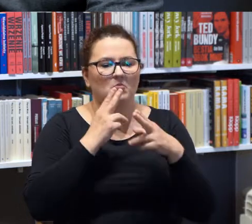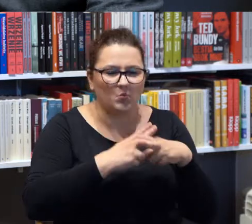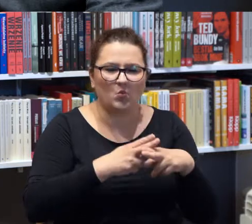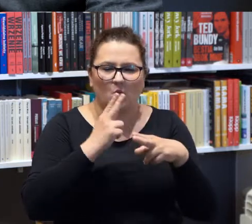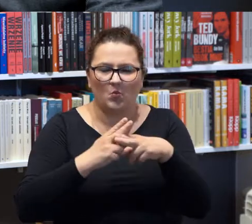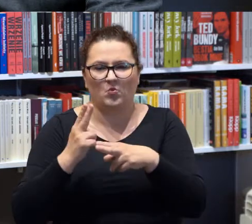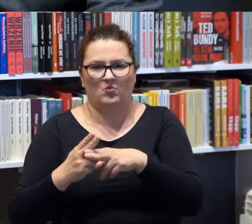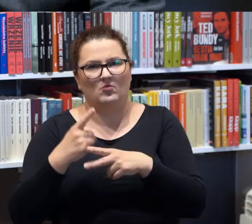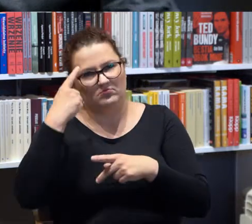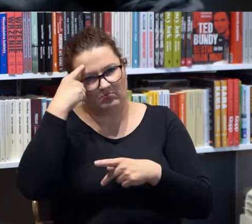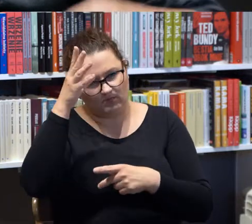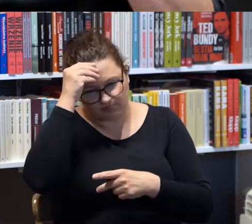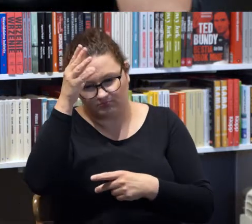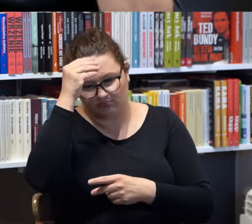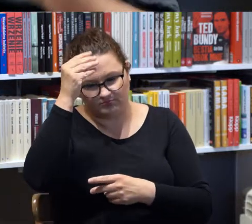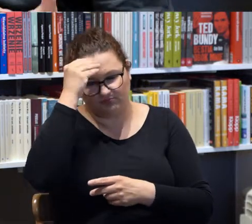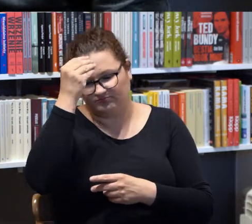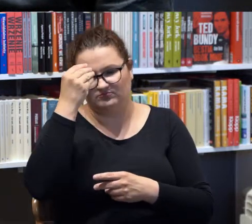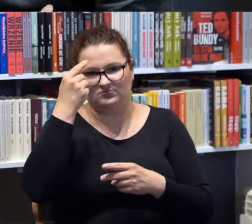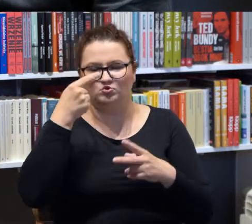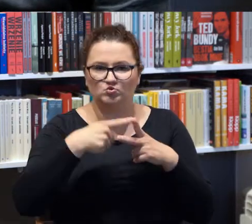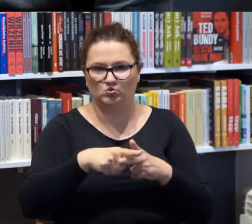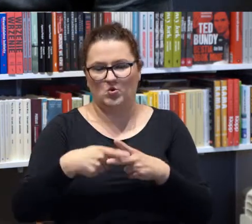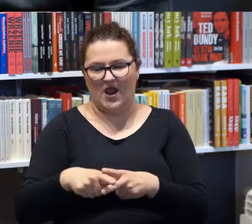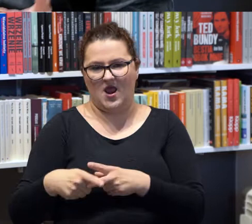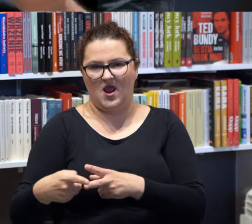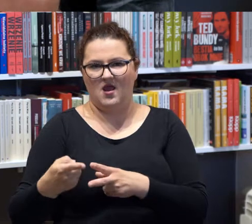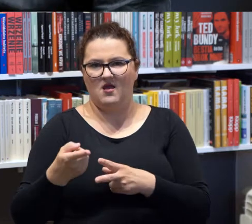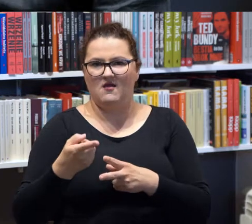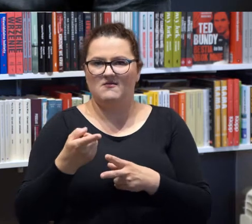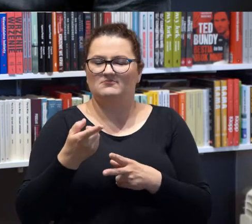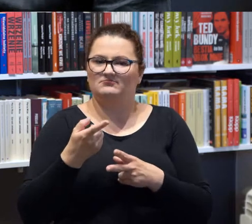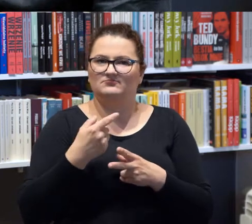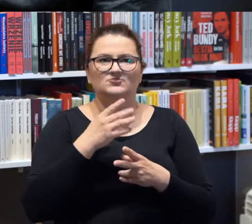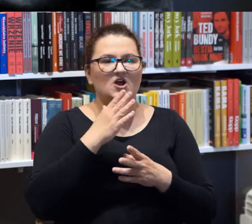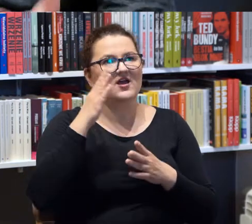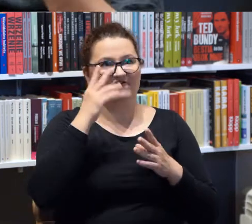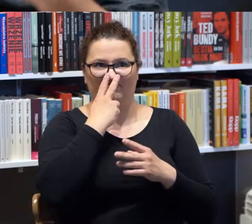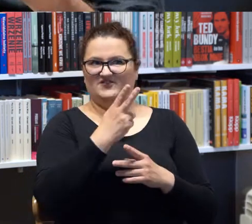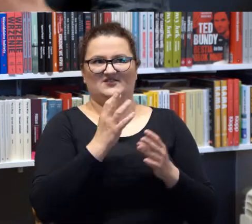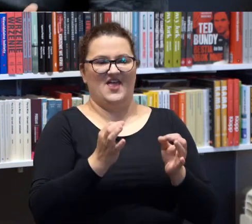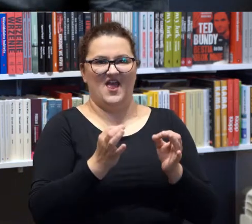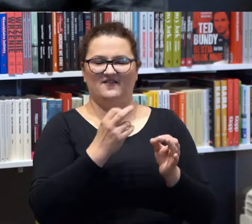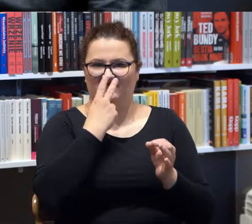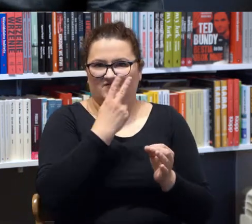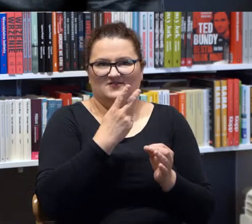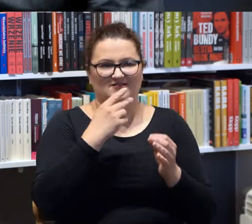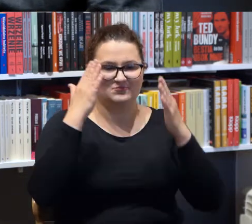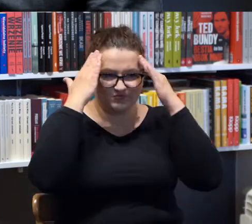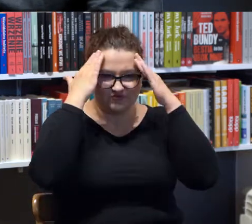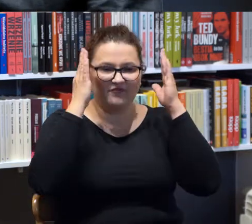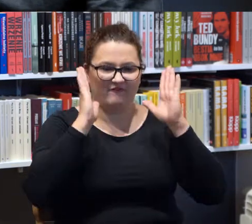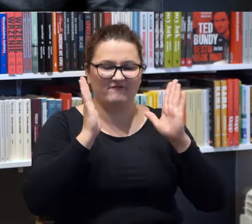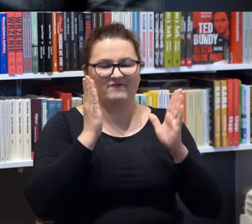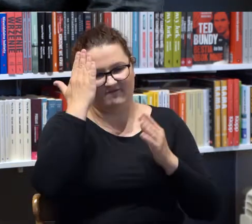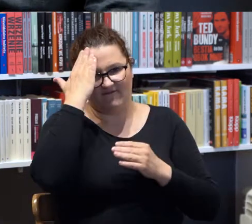o lukach pamięci, o tym, że można wydawać się gdzieś przytomnym, a jednocześnie zupełnie nie rejestrować tego, co